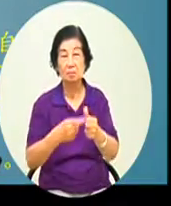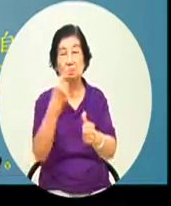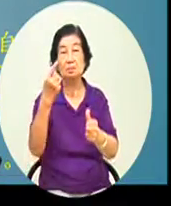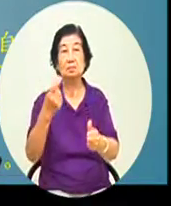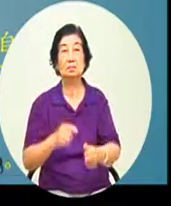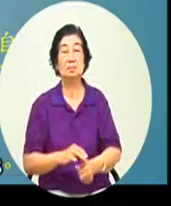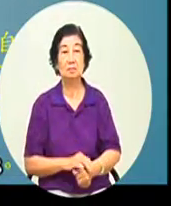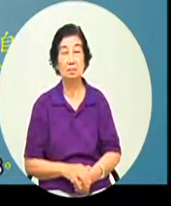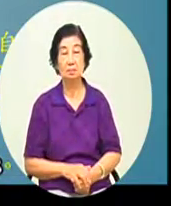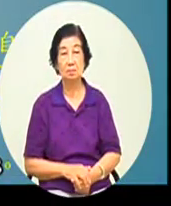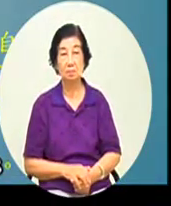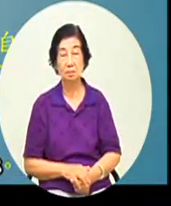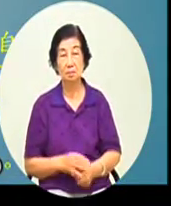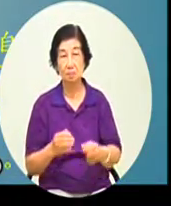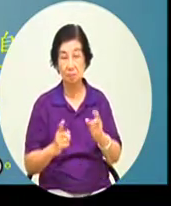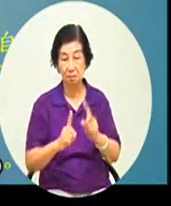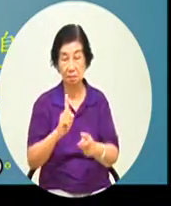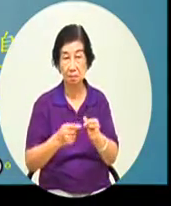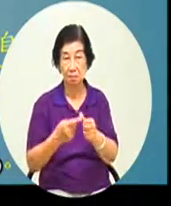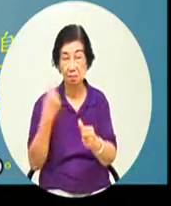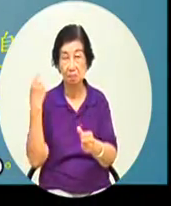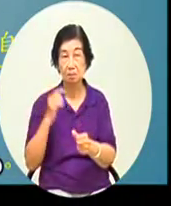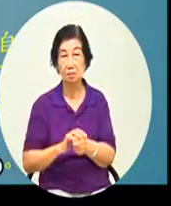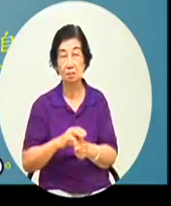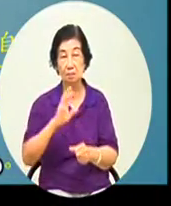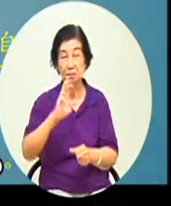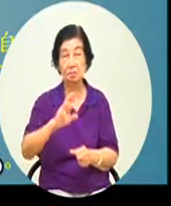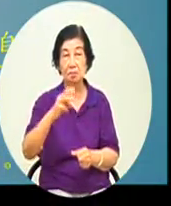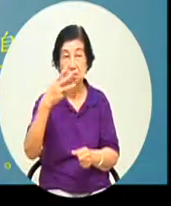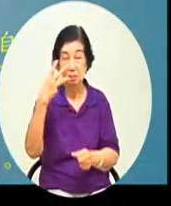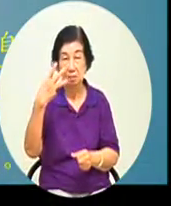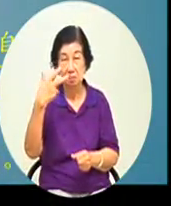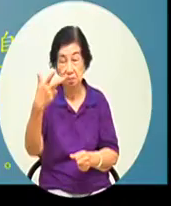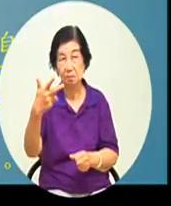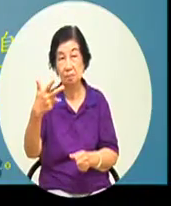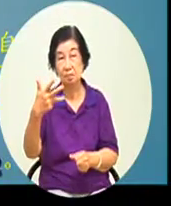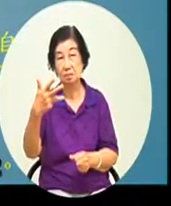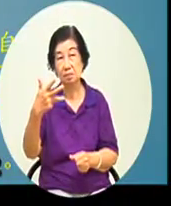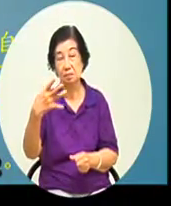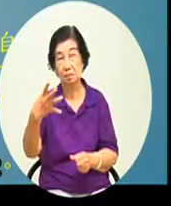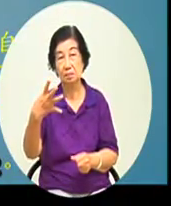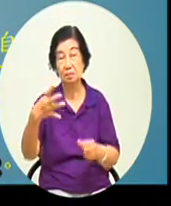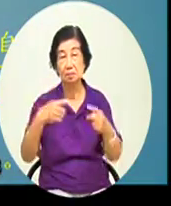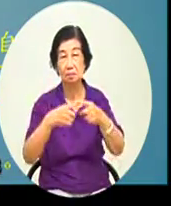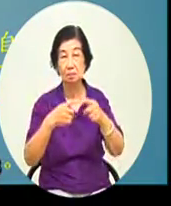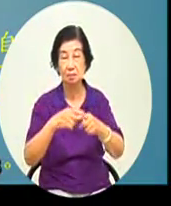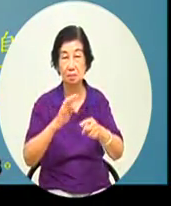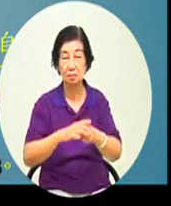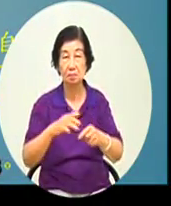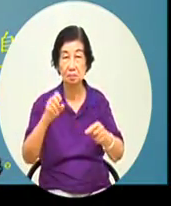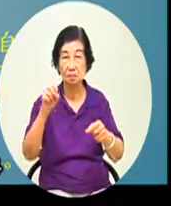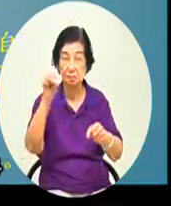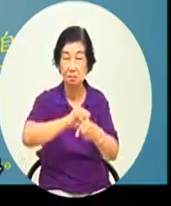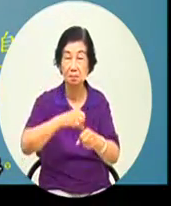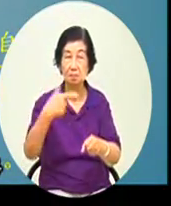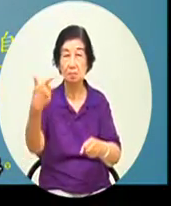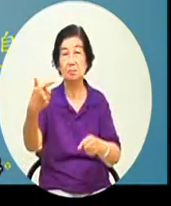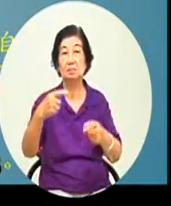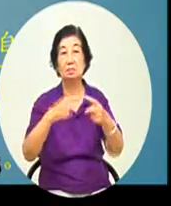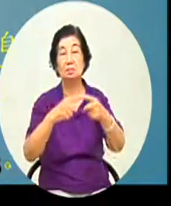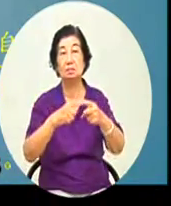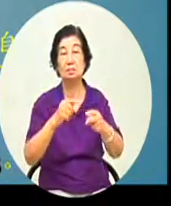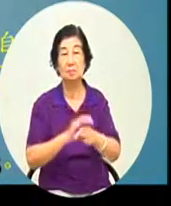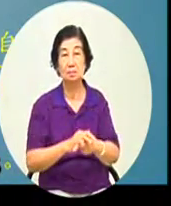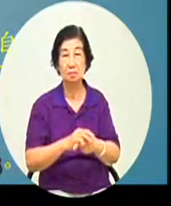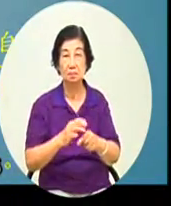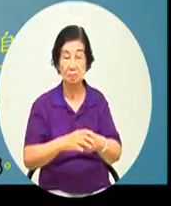况哈，比去年同期是84人，要多出6个人呐哈。那当然我们可以看一下，主要发生车祸的路段在民主